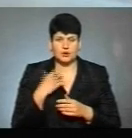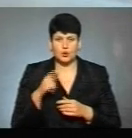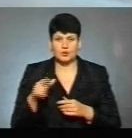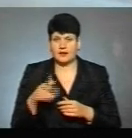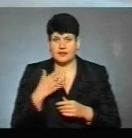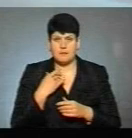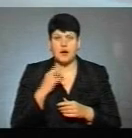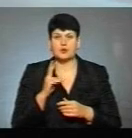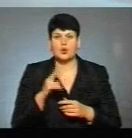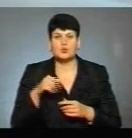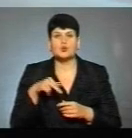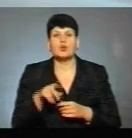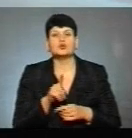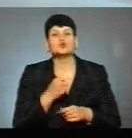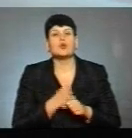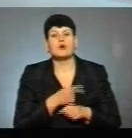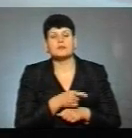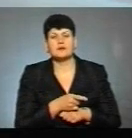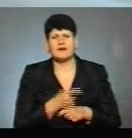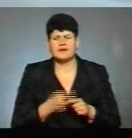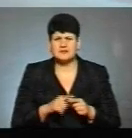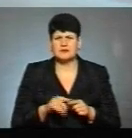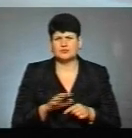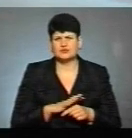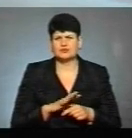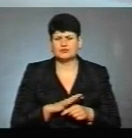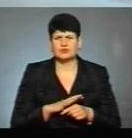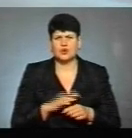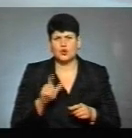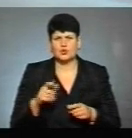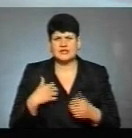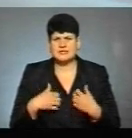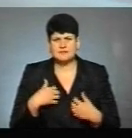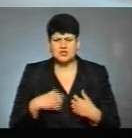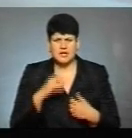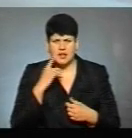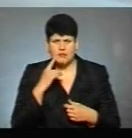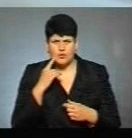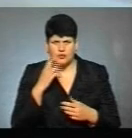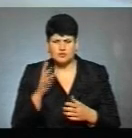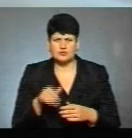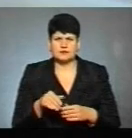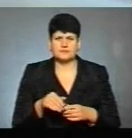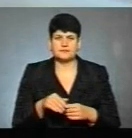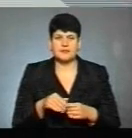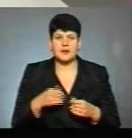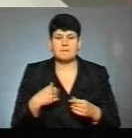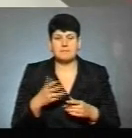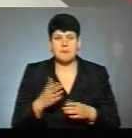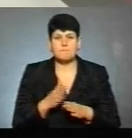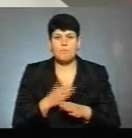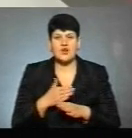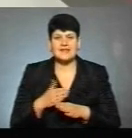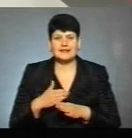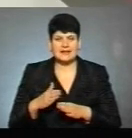немає, які ходять, що вони там роблять. А це вже так, люди спішили десь, молодь там, такими. І ми так